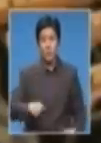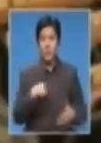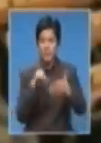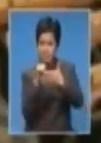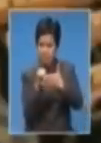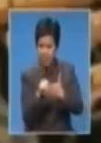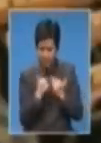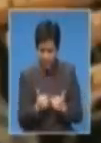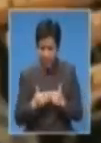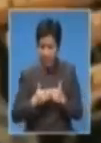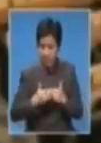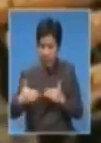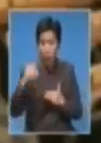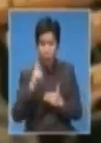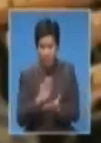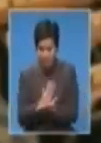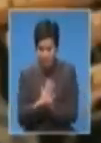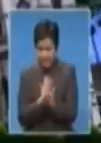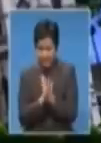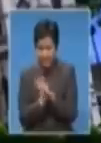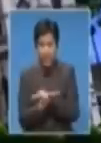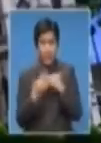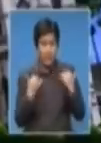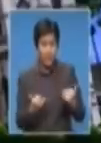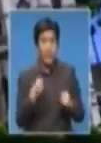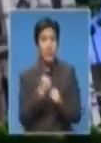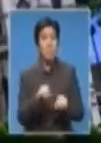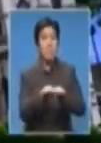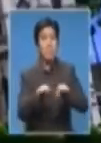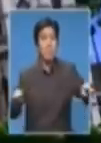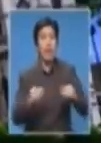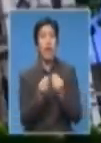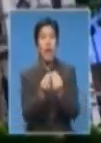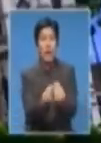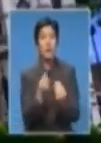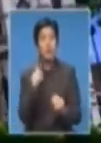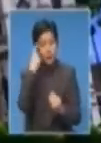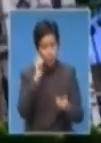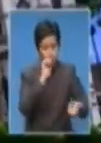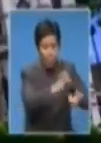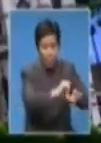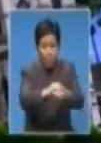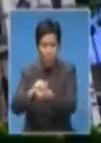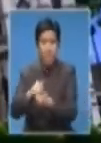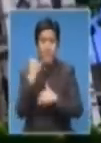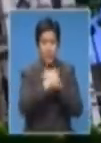สั้นระยะยาวก็เตรียมแผนในการไปรูปไว้ให้นะครับสร้างบรรทัดฐานไว้ให้แสวงหาความร่วมมือกับทุกประเทศรอบบ้านนะครับสร้